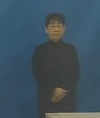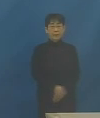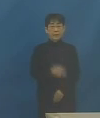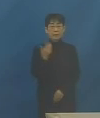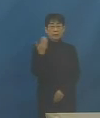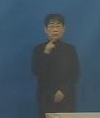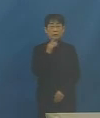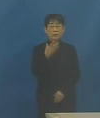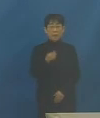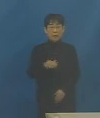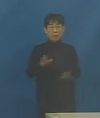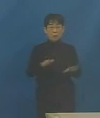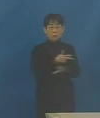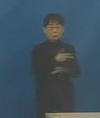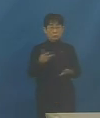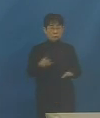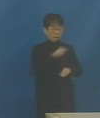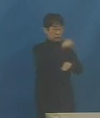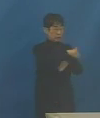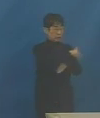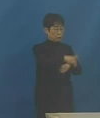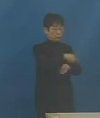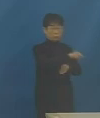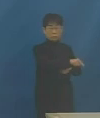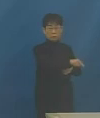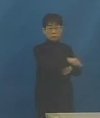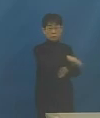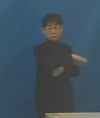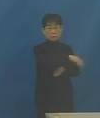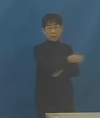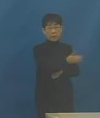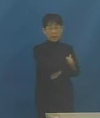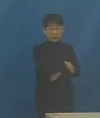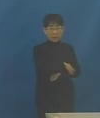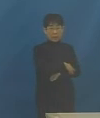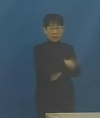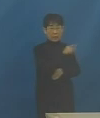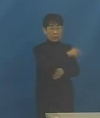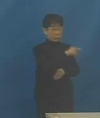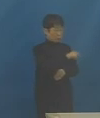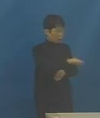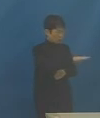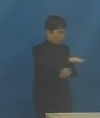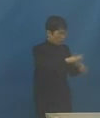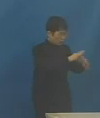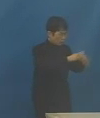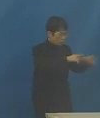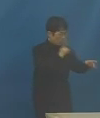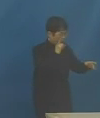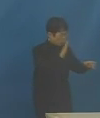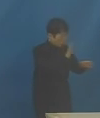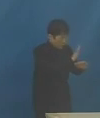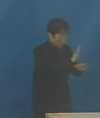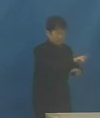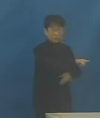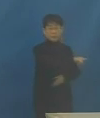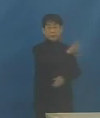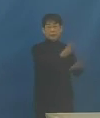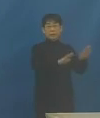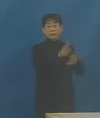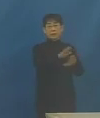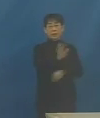に今週に入りまして西部を中心にへまああのいわゆるリンクが見えないと言われるような事例が増加をしておりまし